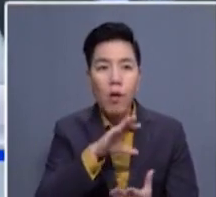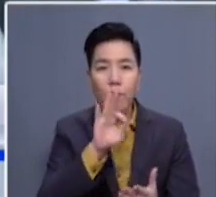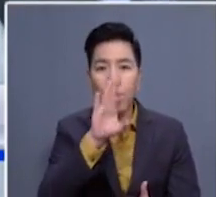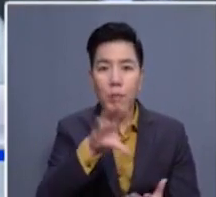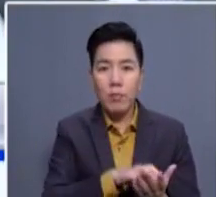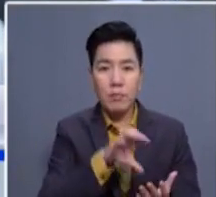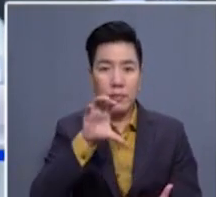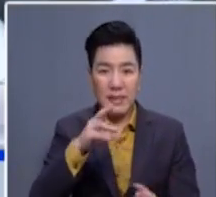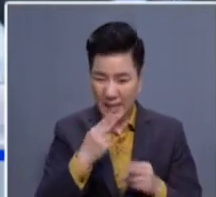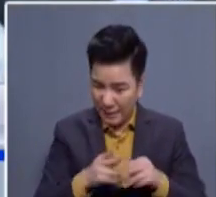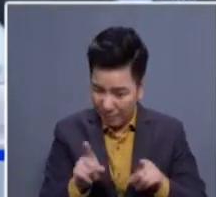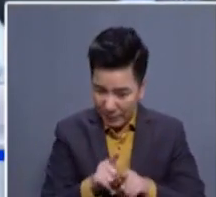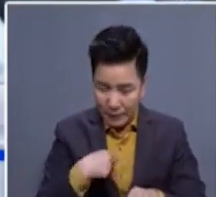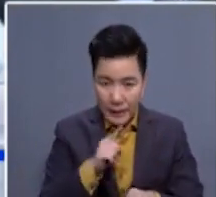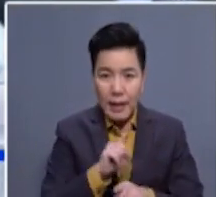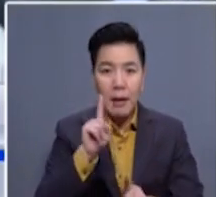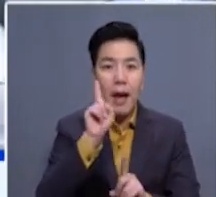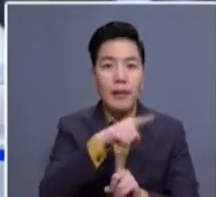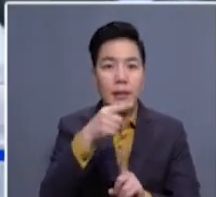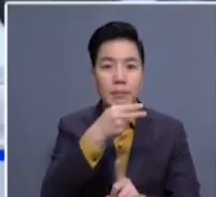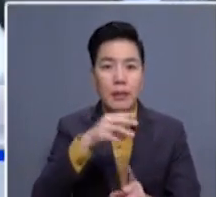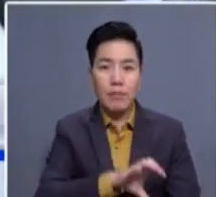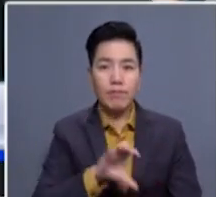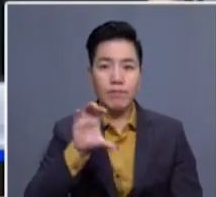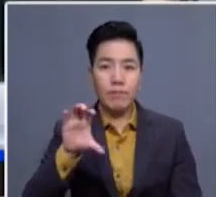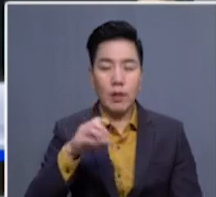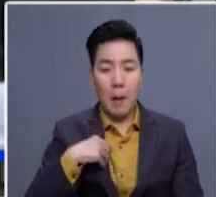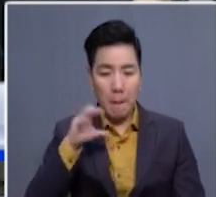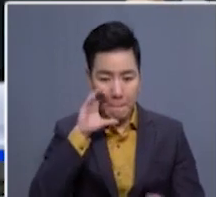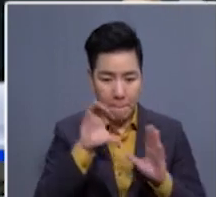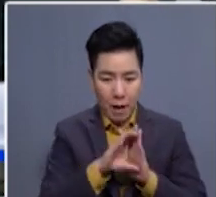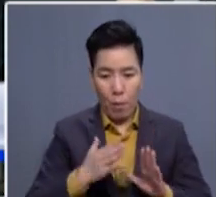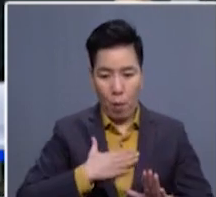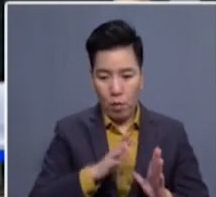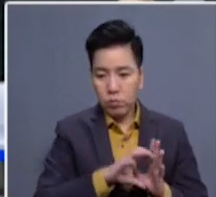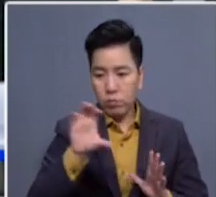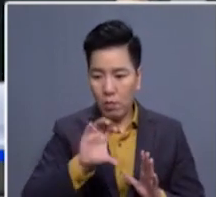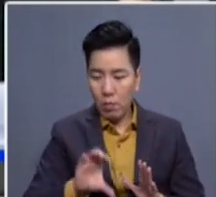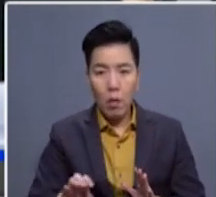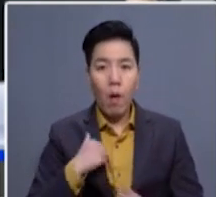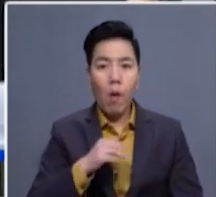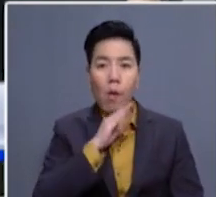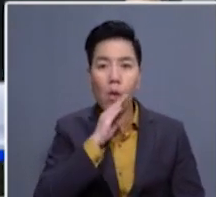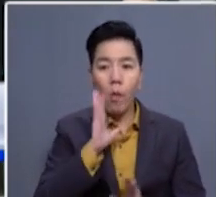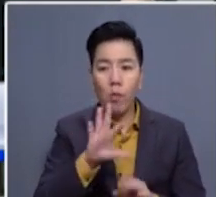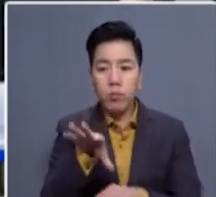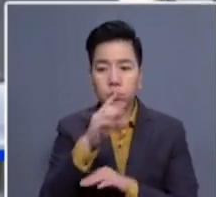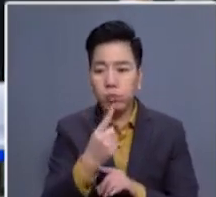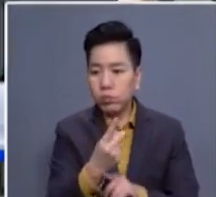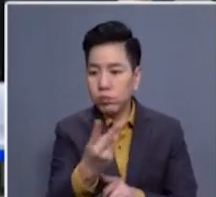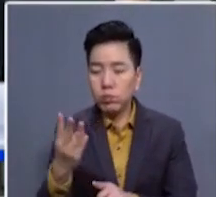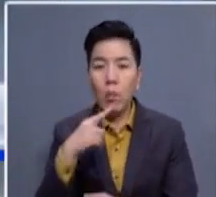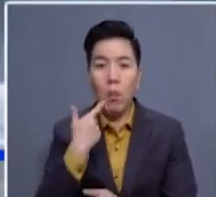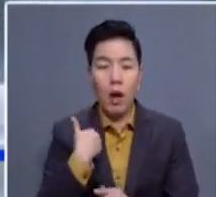ชื่อว่านุกสุธิดาแต่ว่าใช้เป็นภาษาอังกฤษค่ะแล้วก็นำภาพส่วนตัวของเธอไปใช้ในการหลอกลวงเงินผู้เสียหายหลายรายอ้